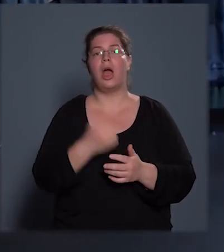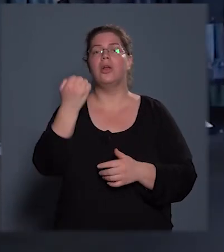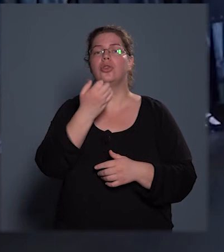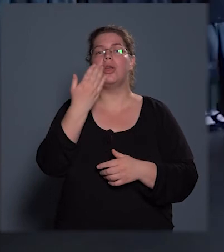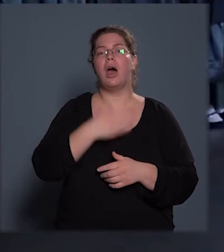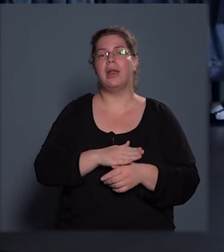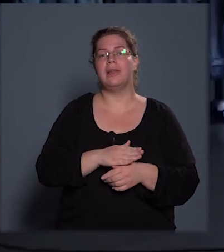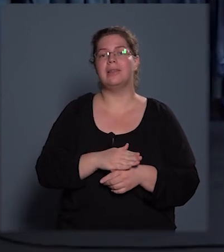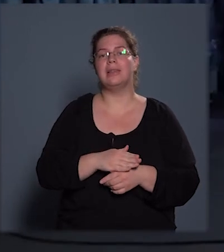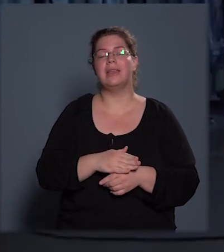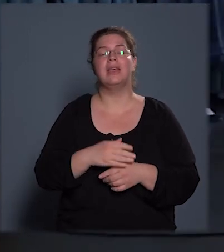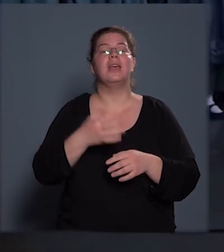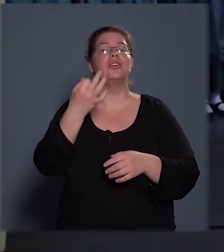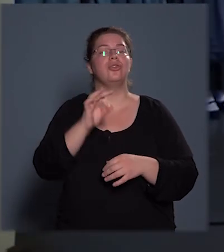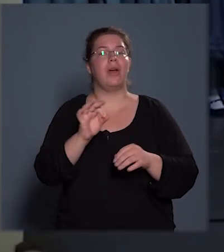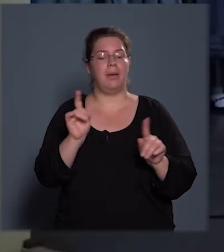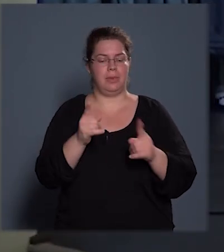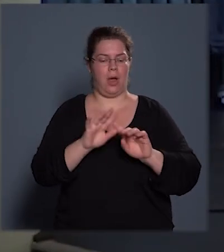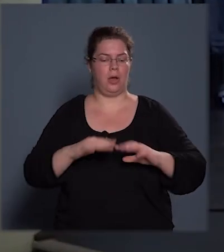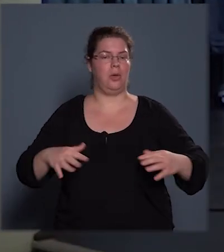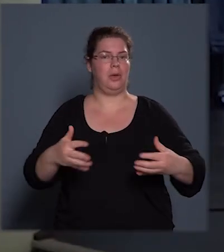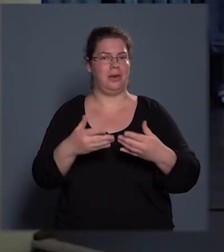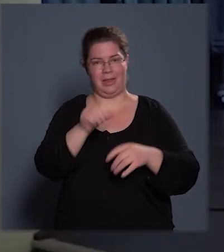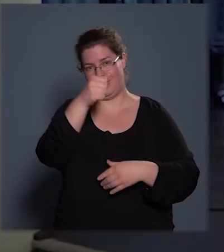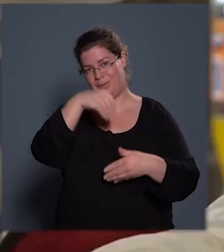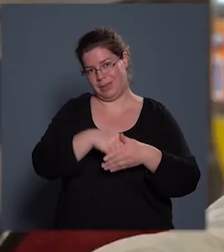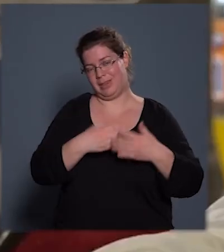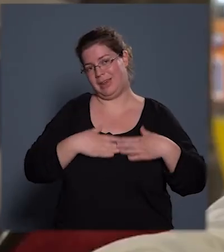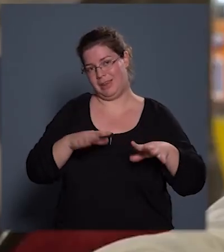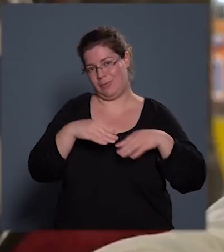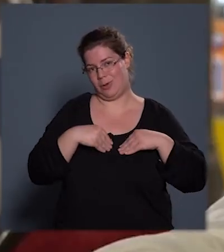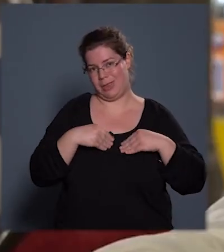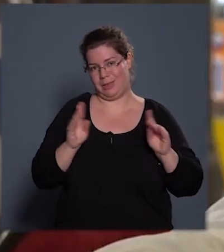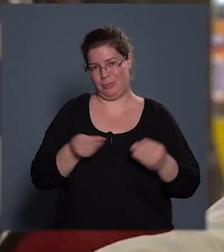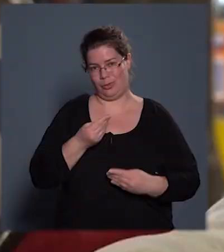Sváb Dalkör nevében. Szeretettel fogadják a kis műsorunkat.